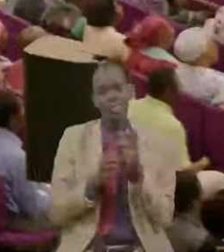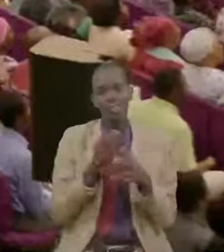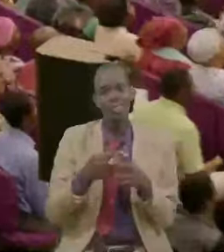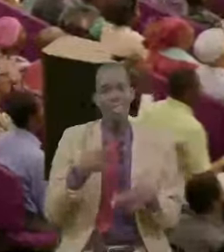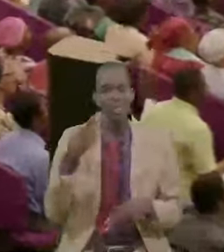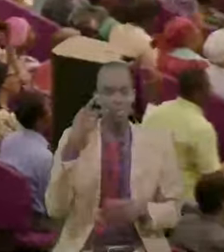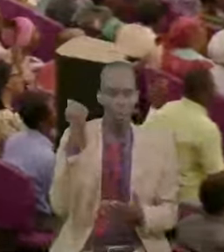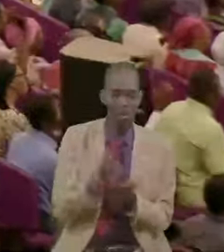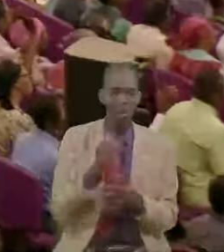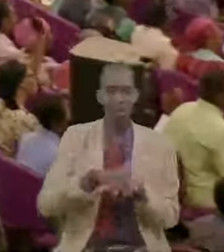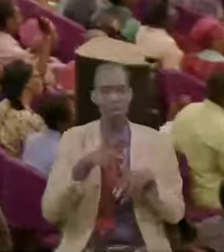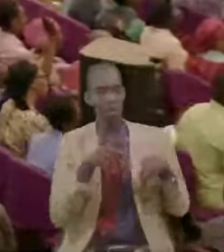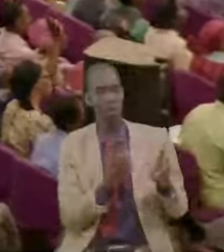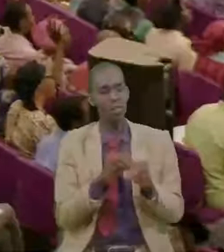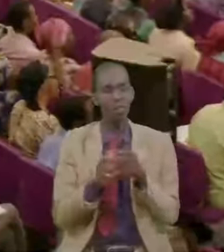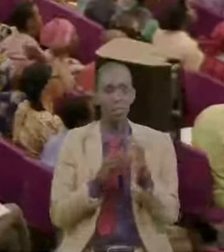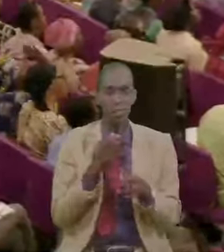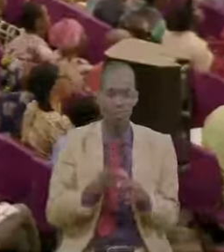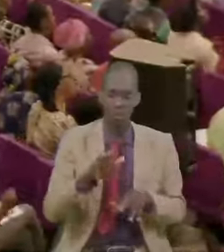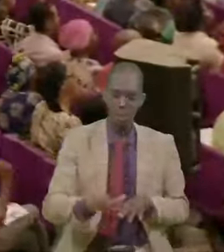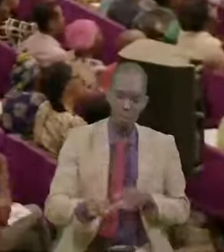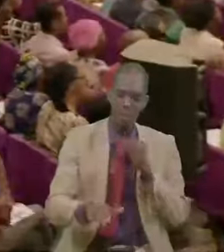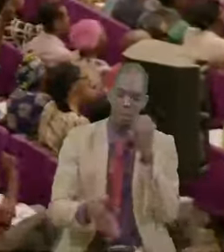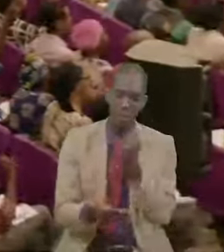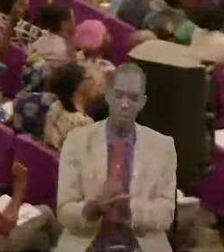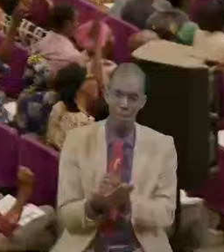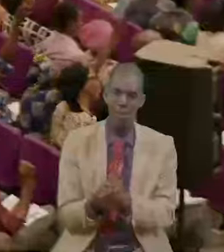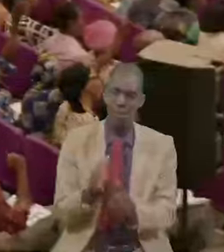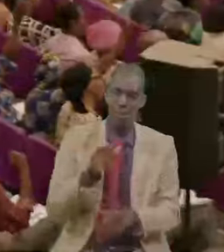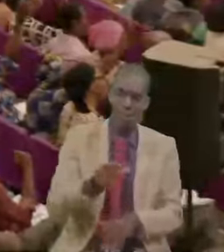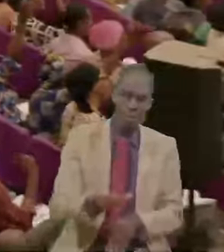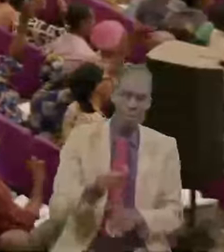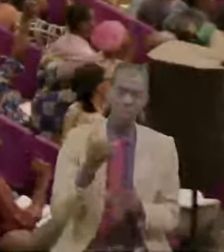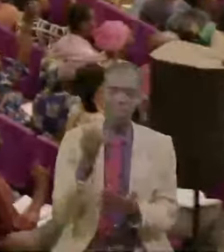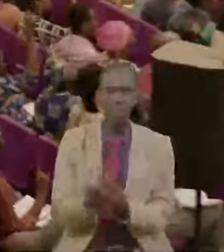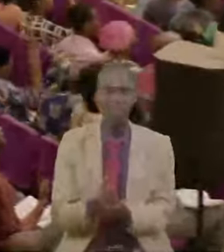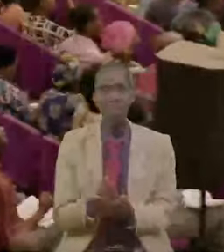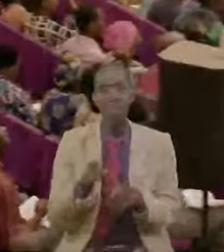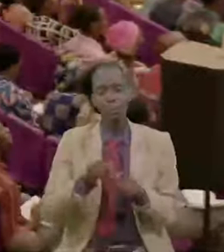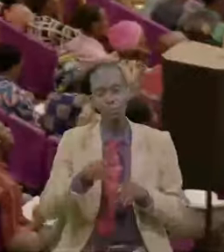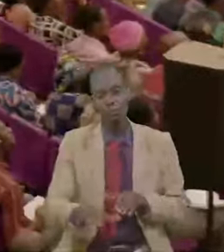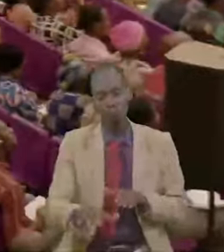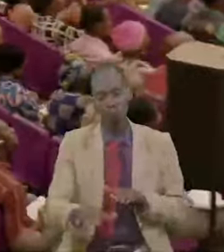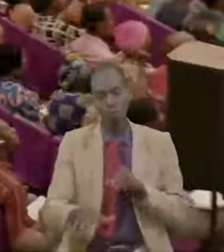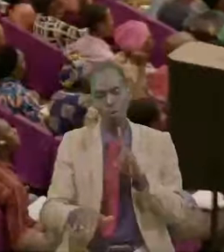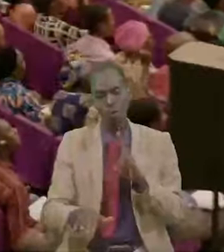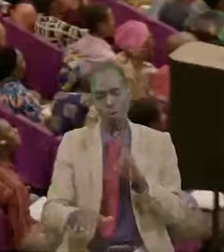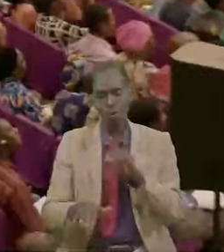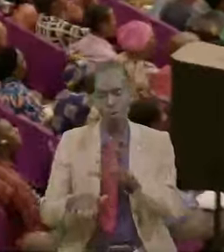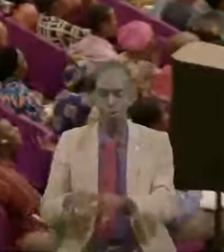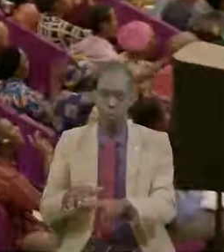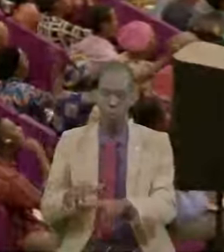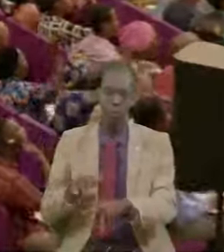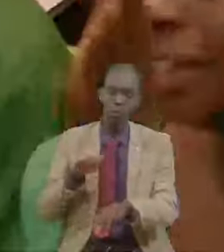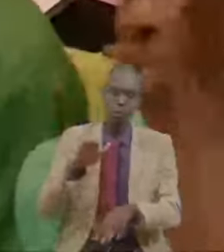vois Amen sur votre chemin. Le pas Amen. Vous faites le pas Amen. Quand vous marchez, 1,